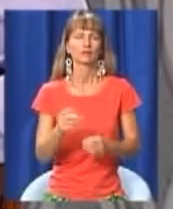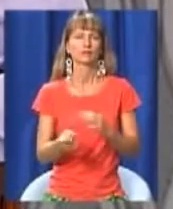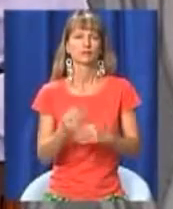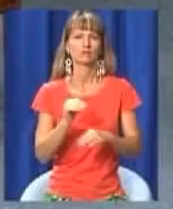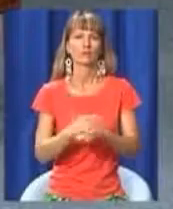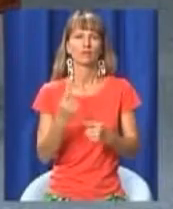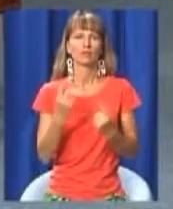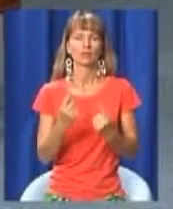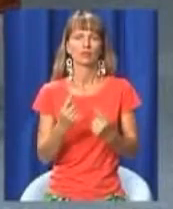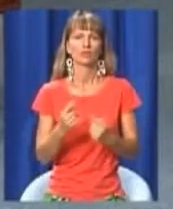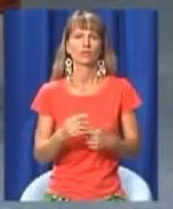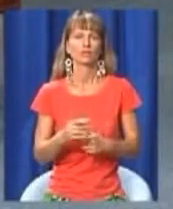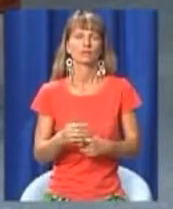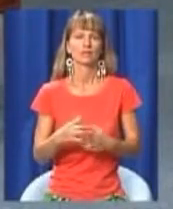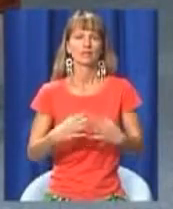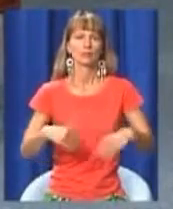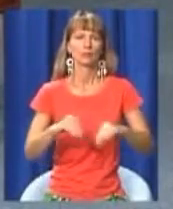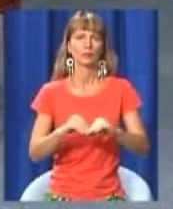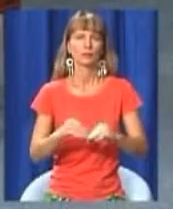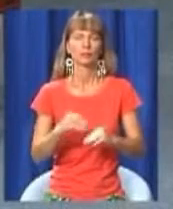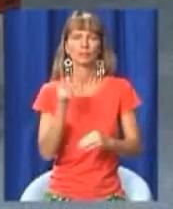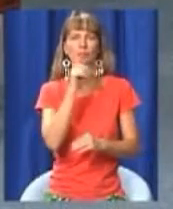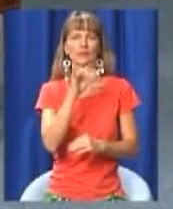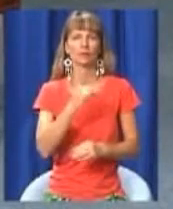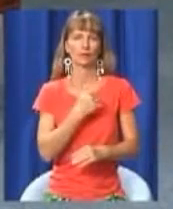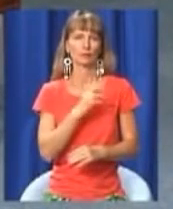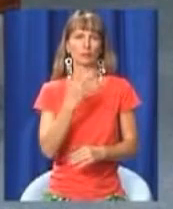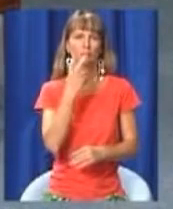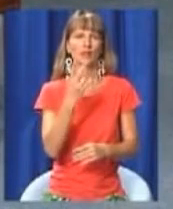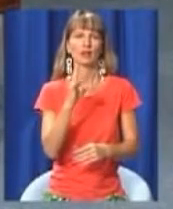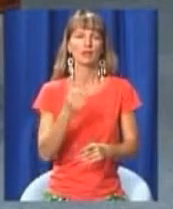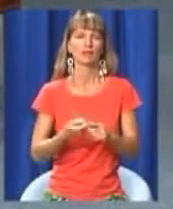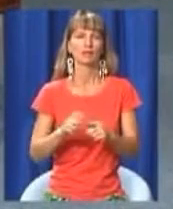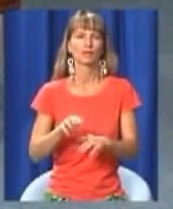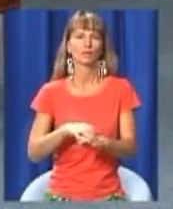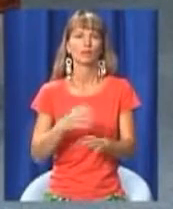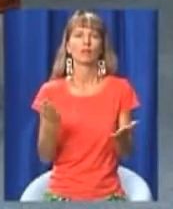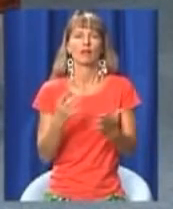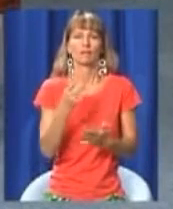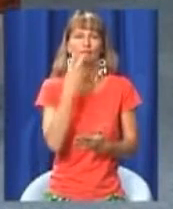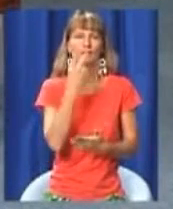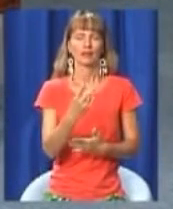сім'ї. Отака от невеличка про них історія. Хотіла подивитися б на цього котика, як він виглядає?